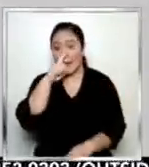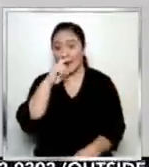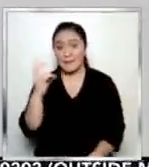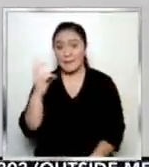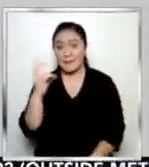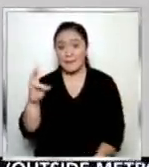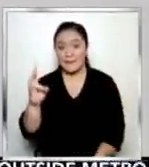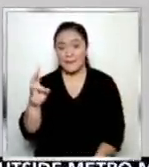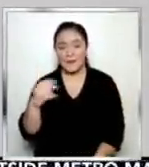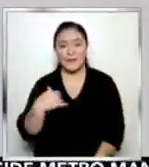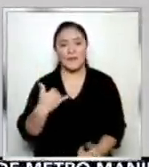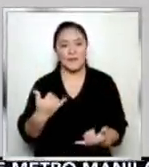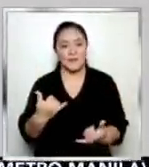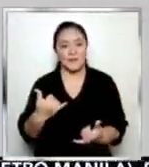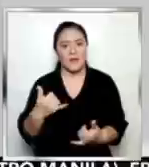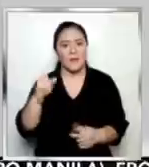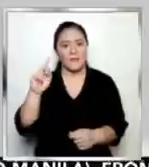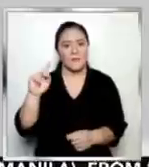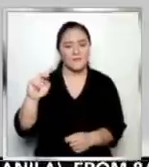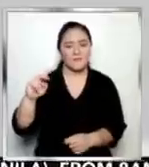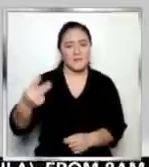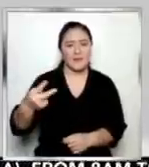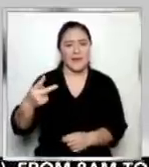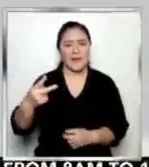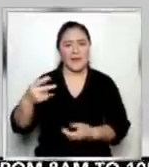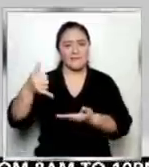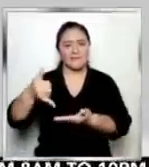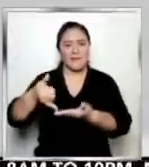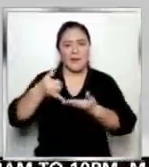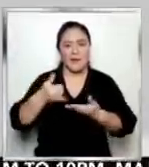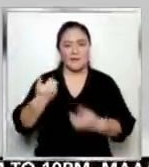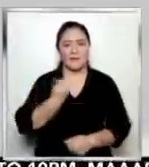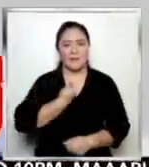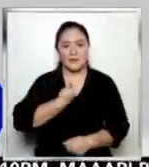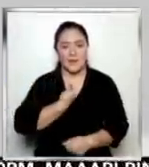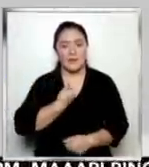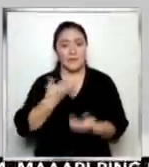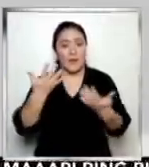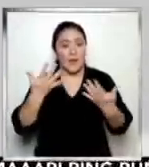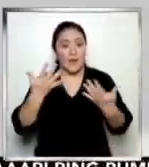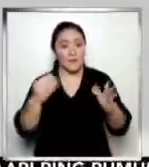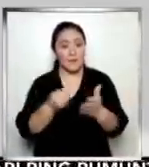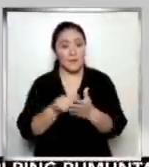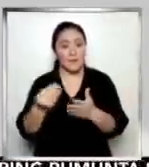prized possession matapos makabili ng luxury car 3 months ago.